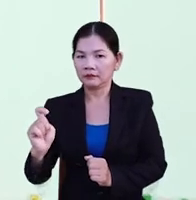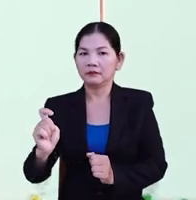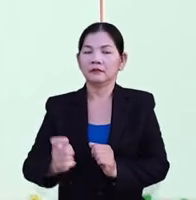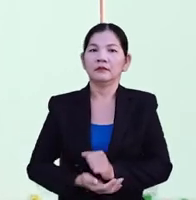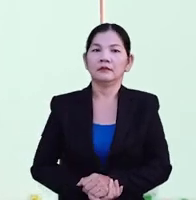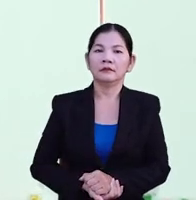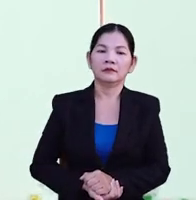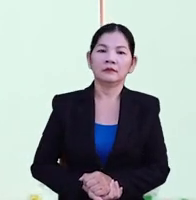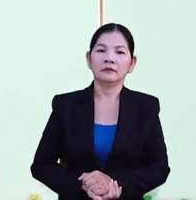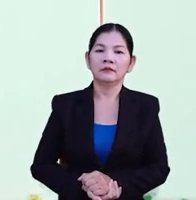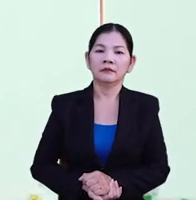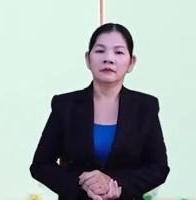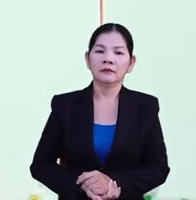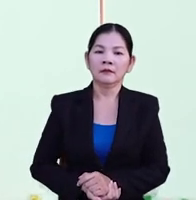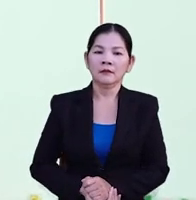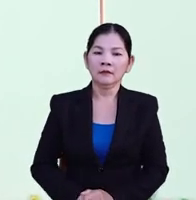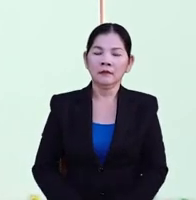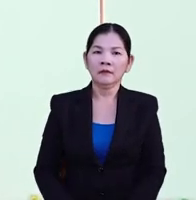ខ